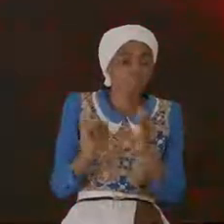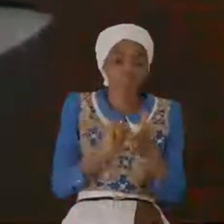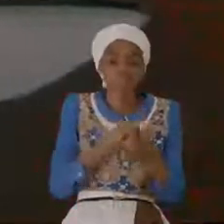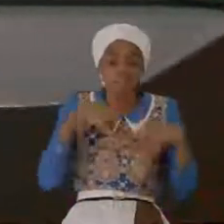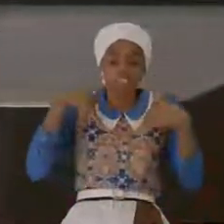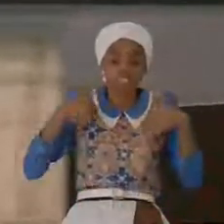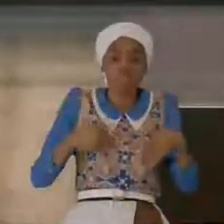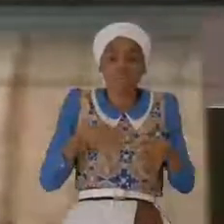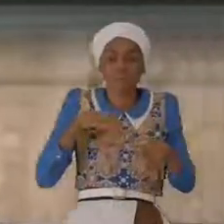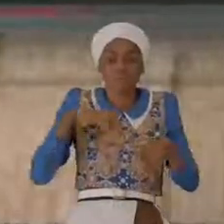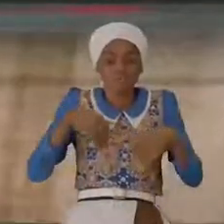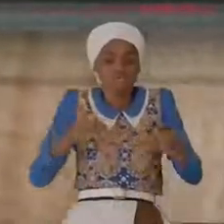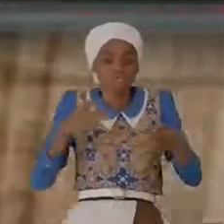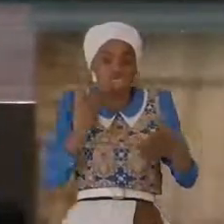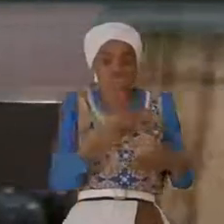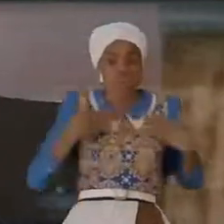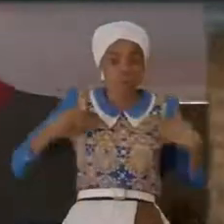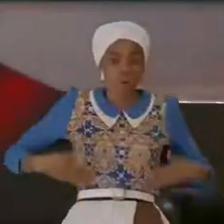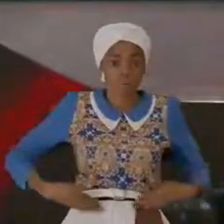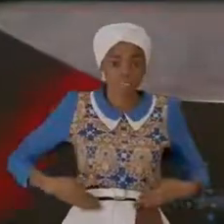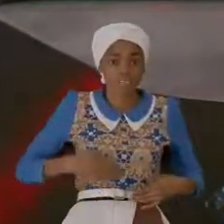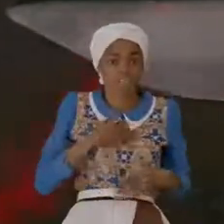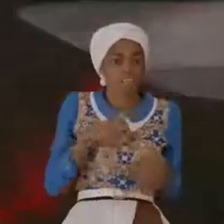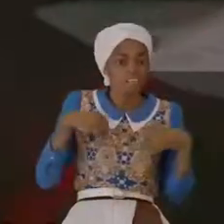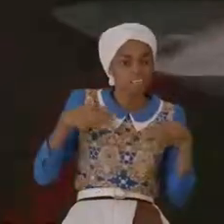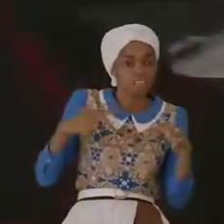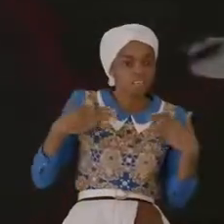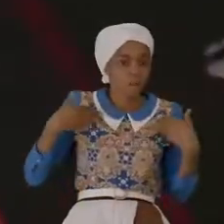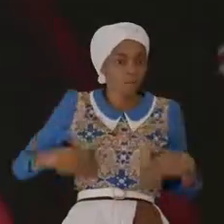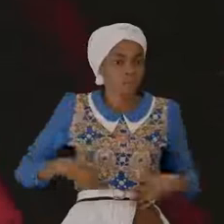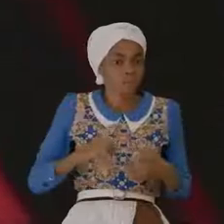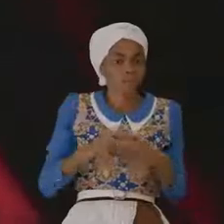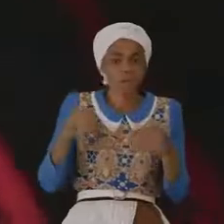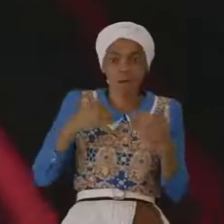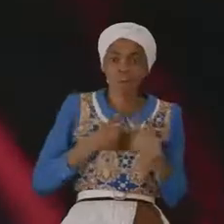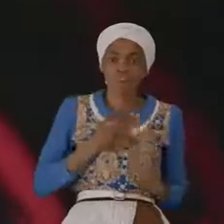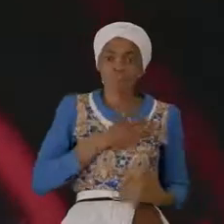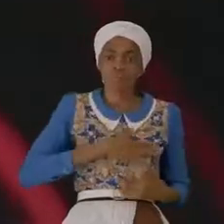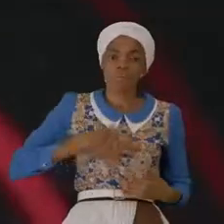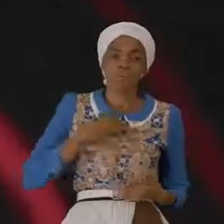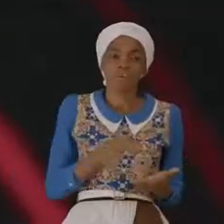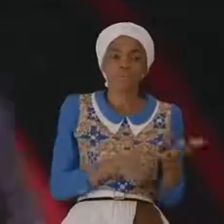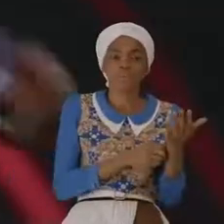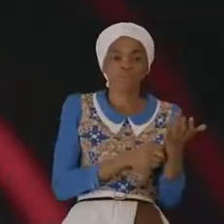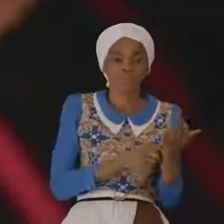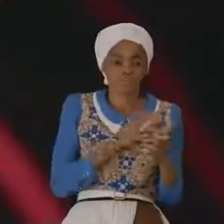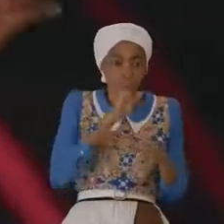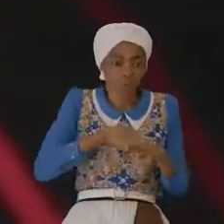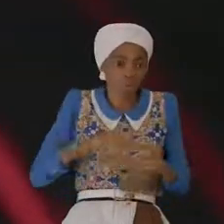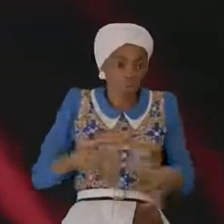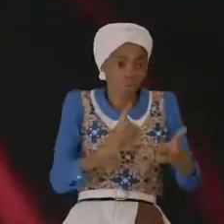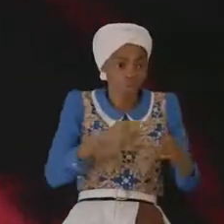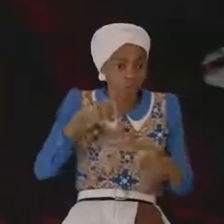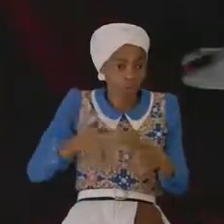les gens qui commercialisent leur corps pour avoir les plaisirs de la chair sont en